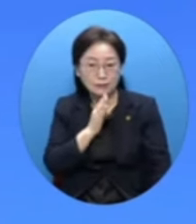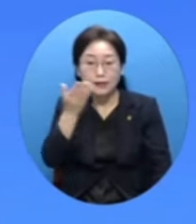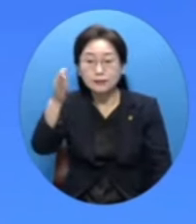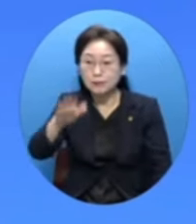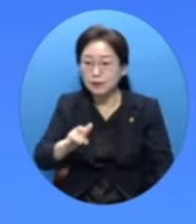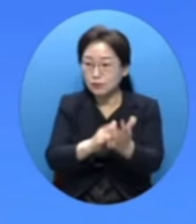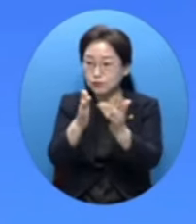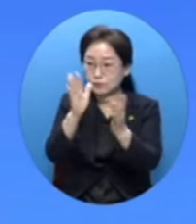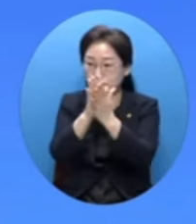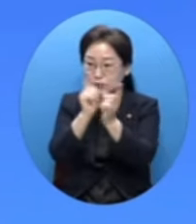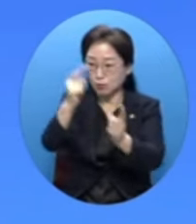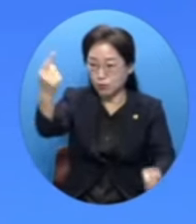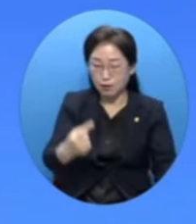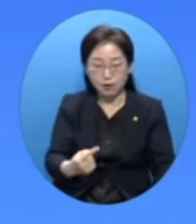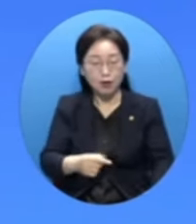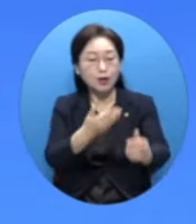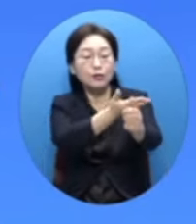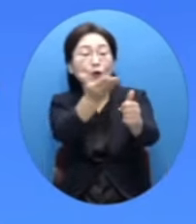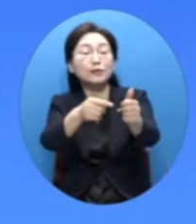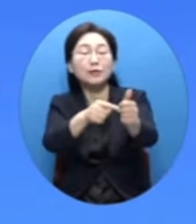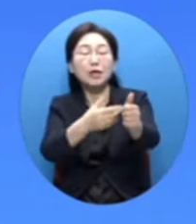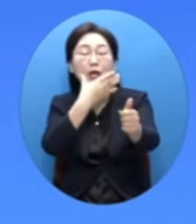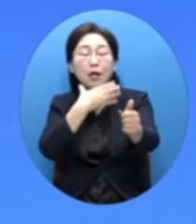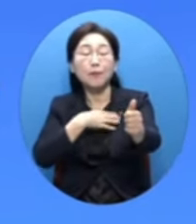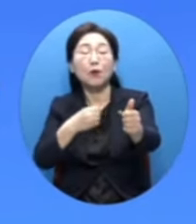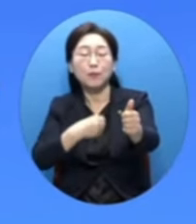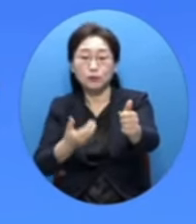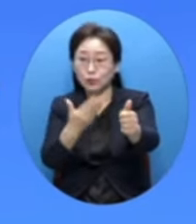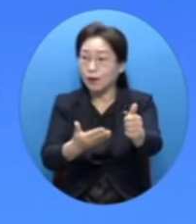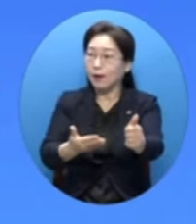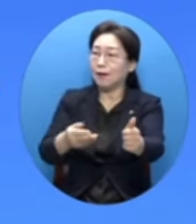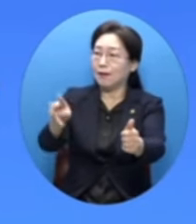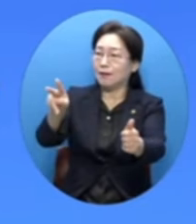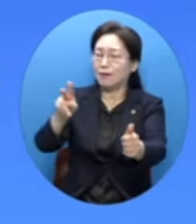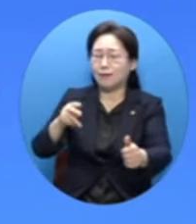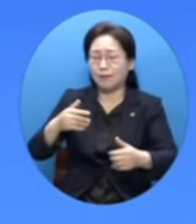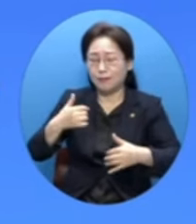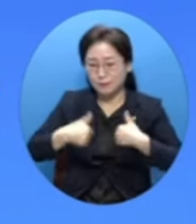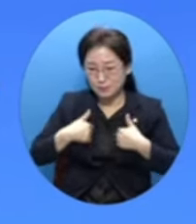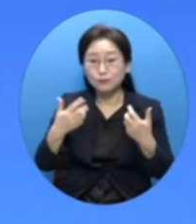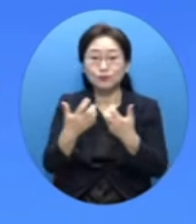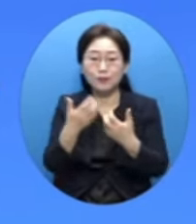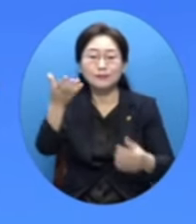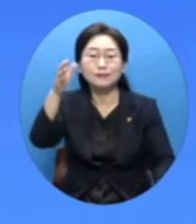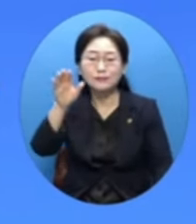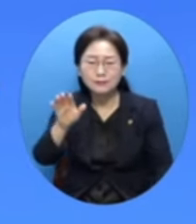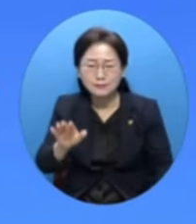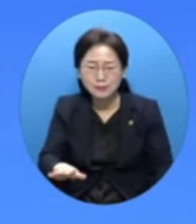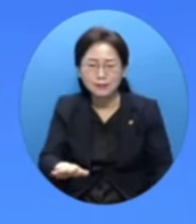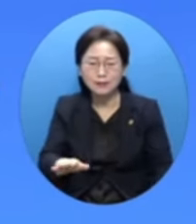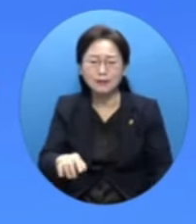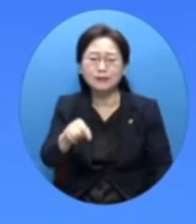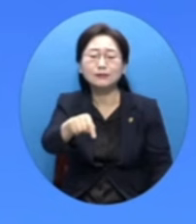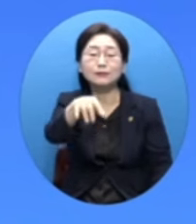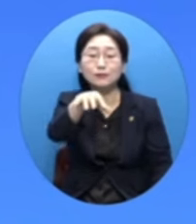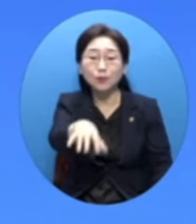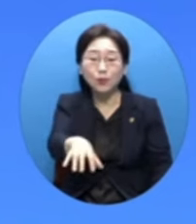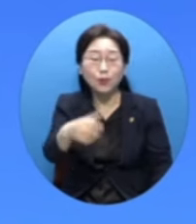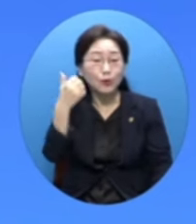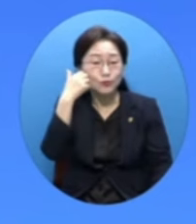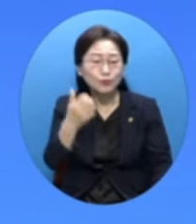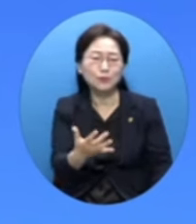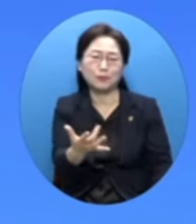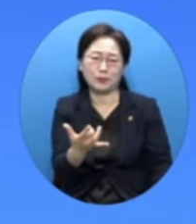너에게 평안이 있을지다 말씀을 전하니까 저들이 큰 기쁨이 충만했습니다. 그런데 그 자리에 도마라고